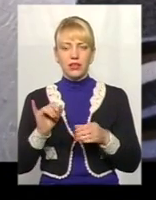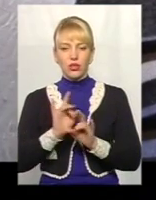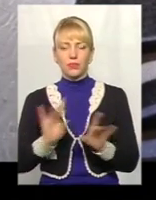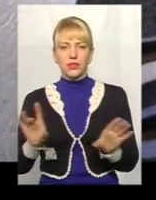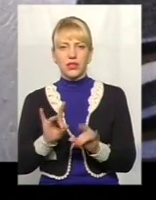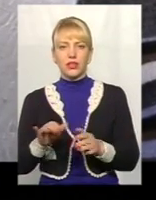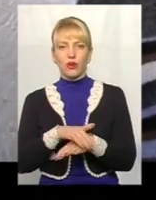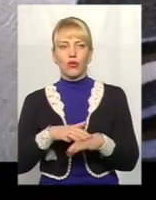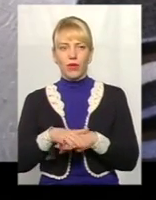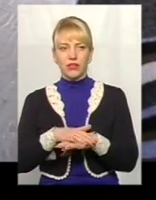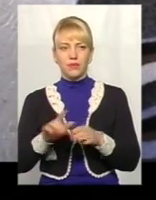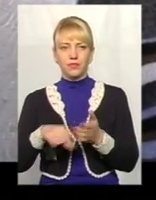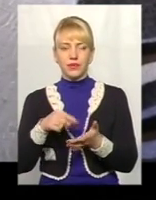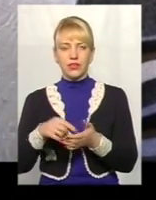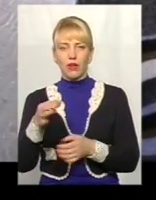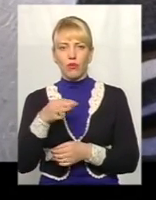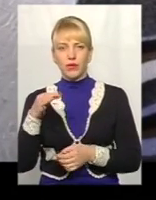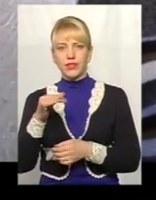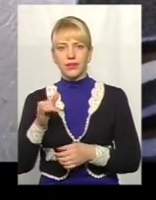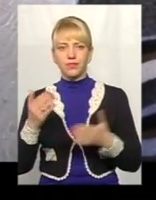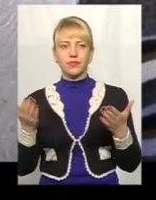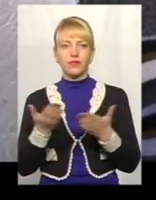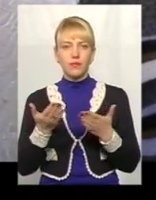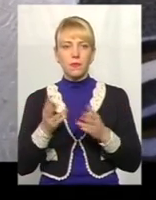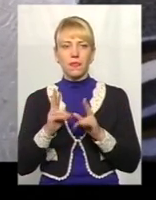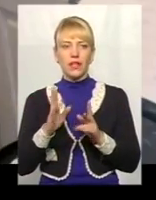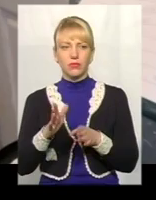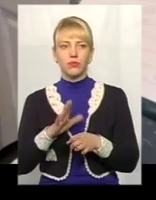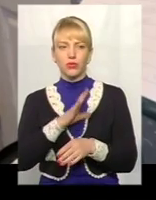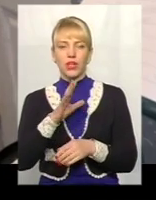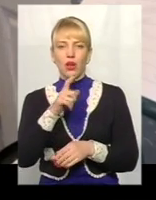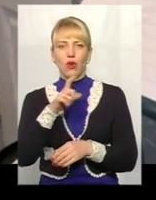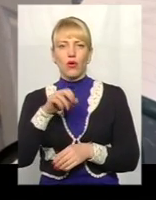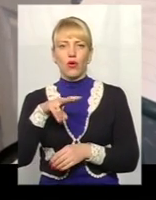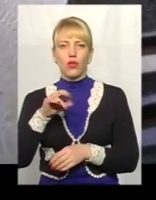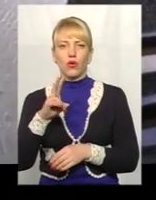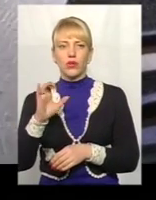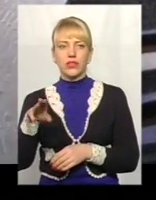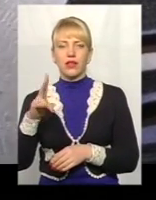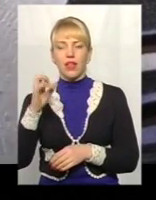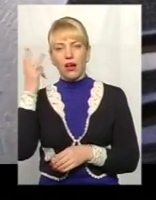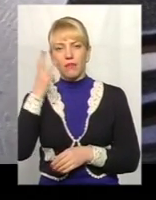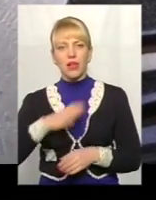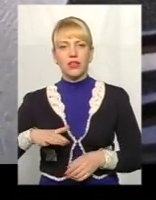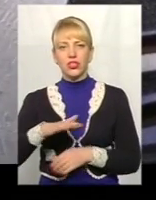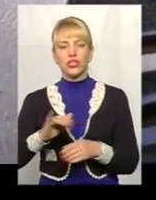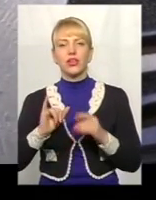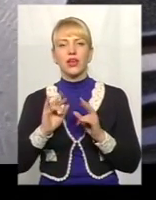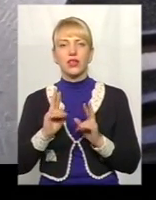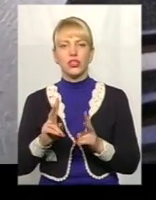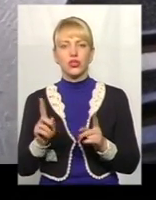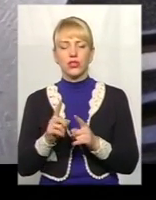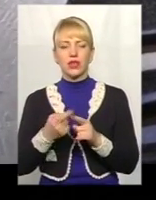об'яснити громаді міста, області, яким чином і як відбувався Холокост на Хмельниччині, і що за